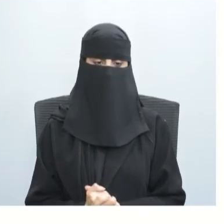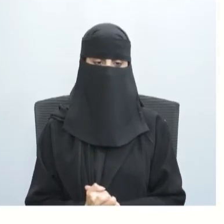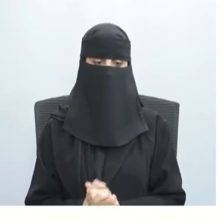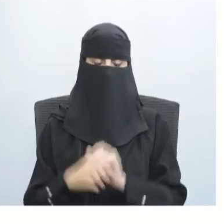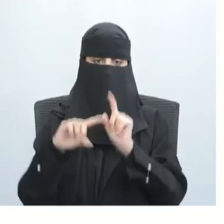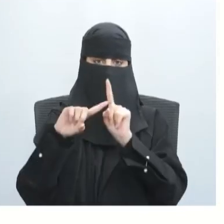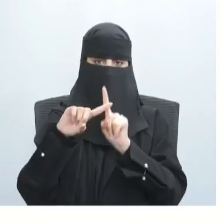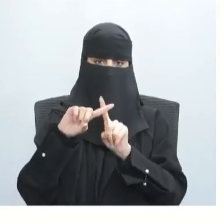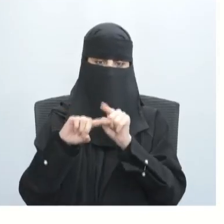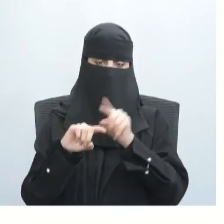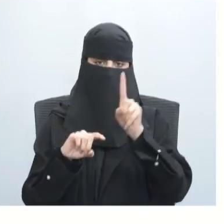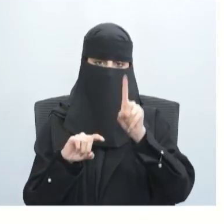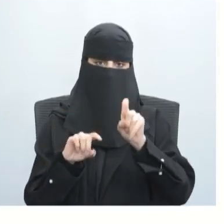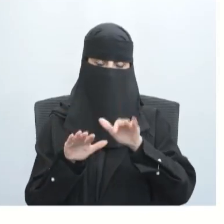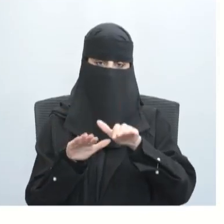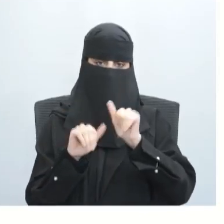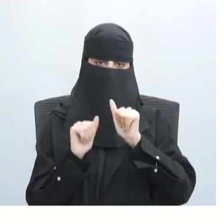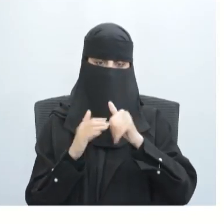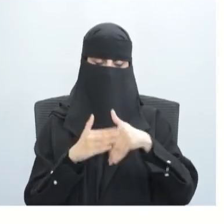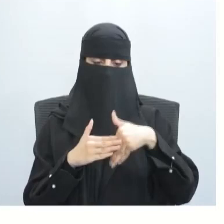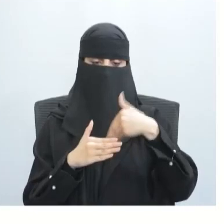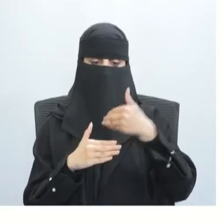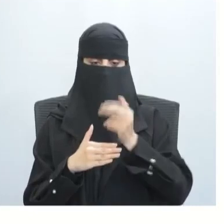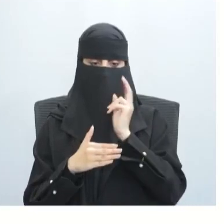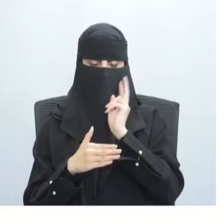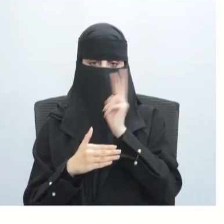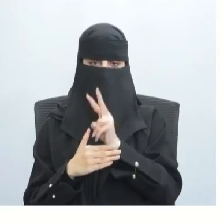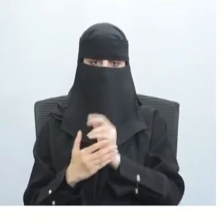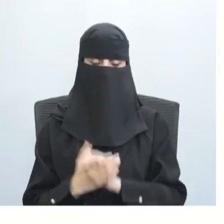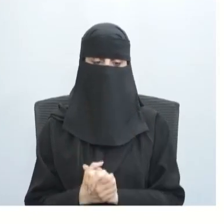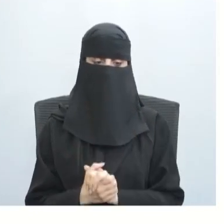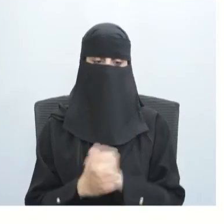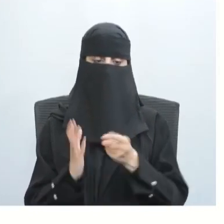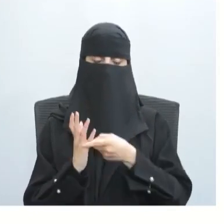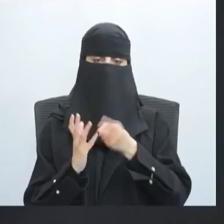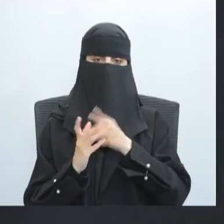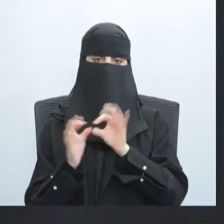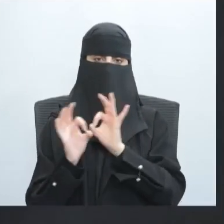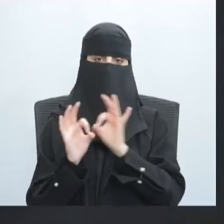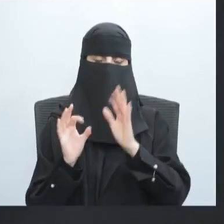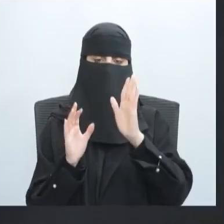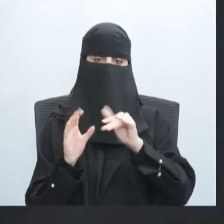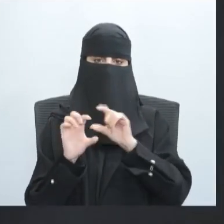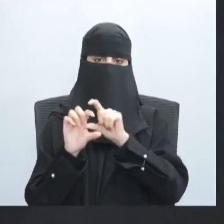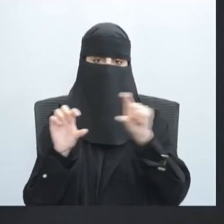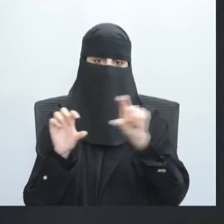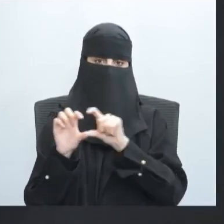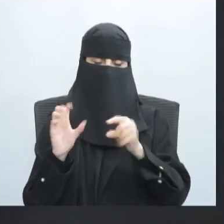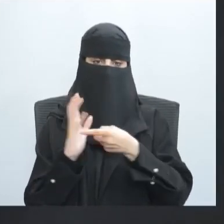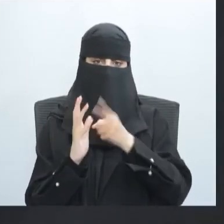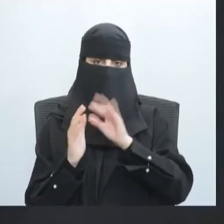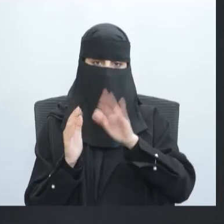الموجبه ايقونه الموجب الموجوده في لوحه تحكم المخطط الزمني سنلاحظ تغير مباشره في المخطط